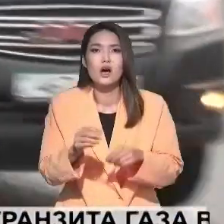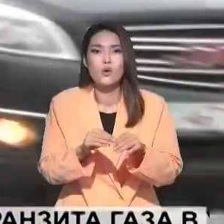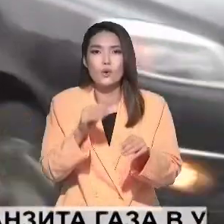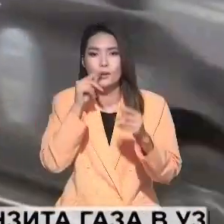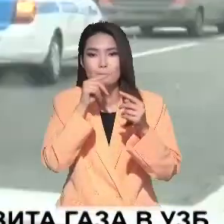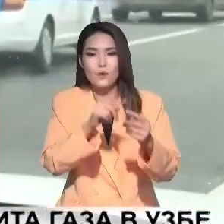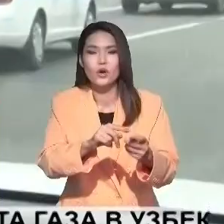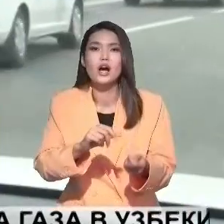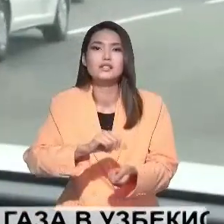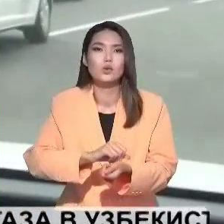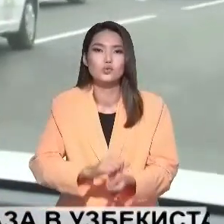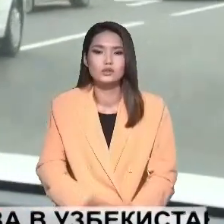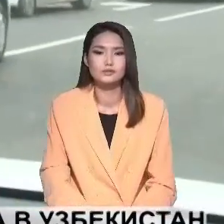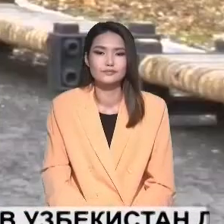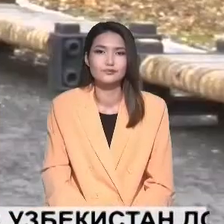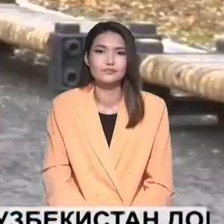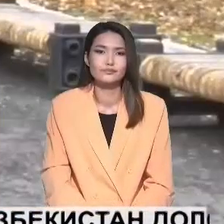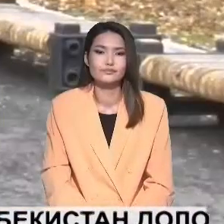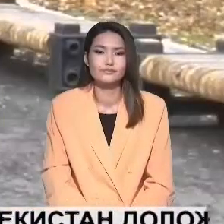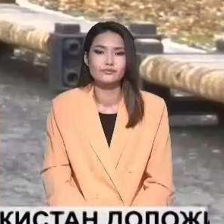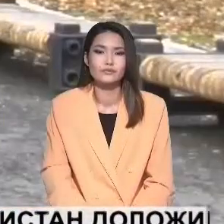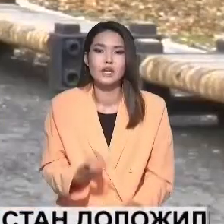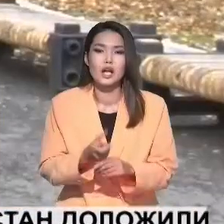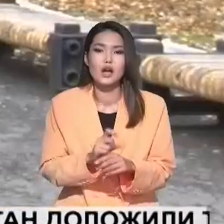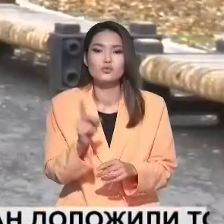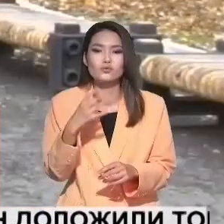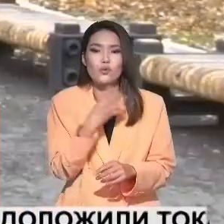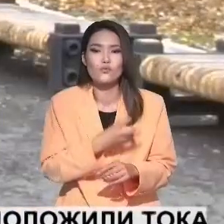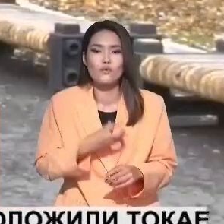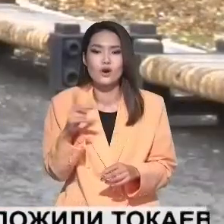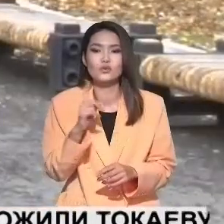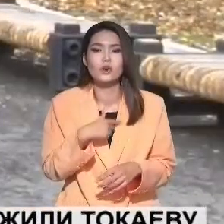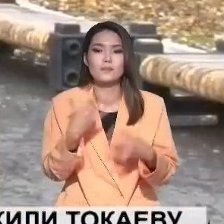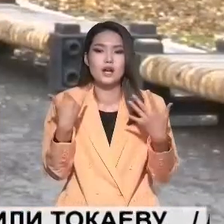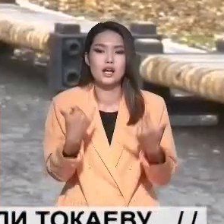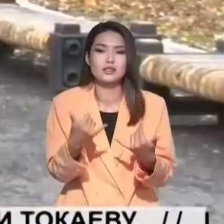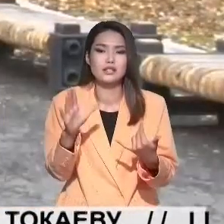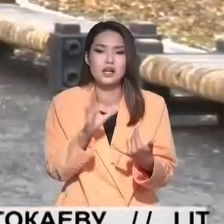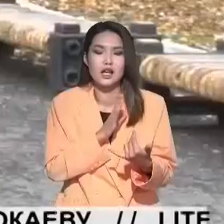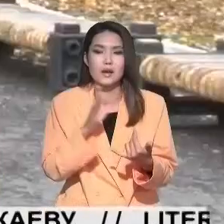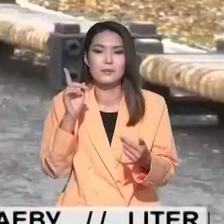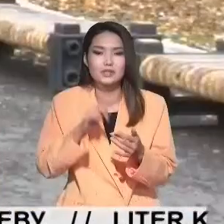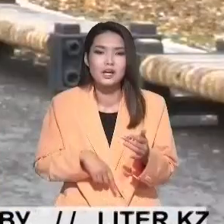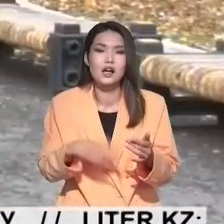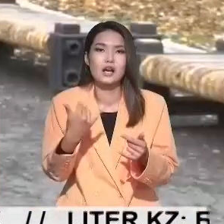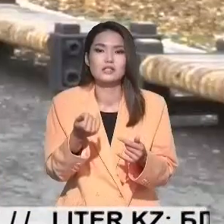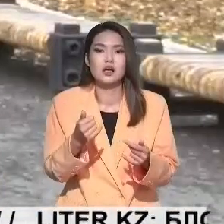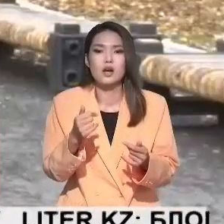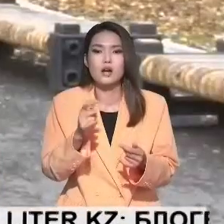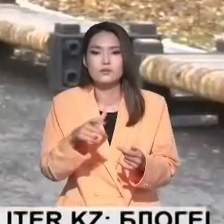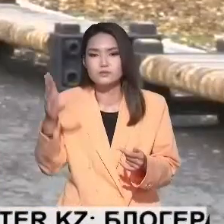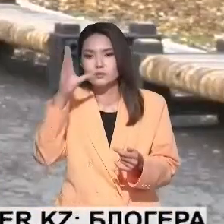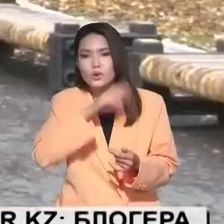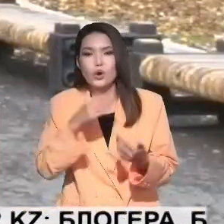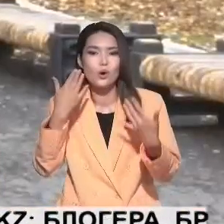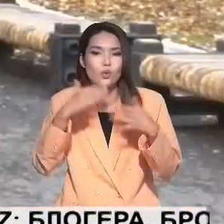против наркотиков. Это очень важно, особенно сейчас в наше время, ведь даже подростки сейчас могут найти